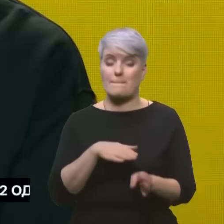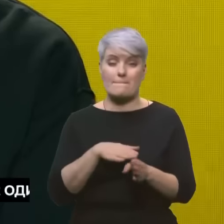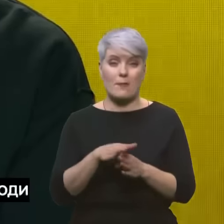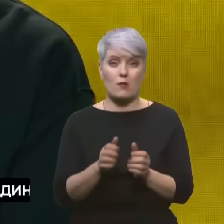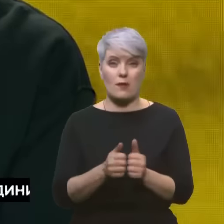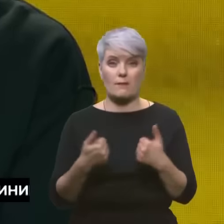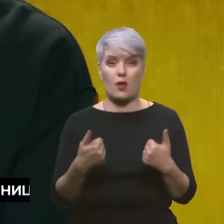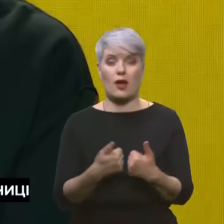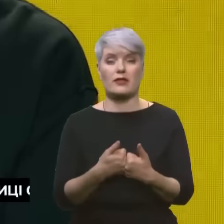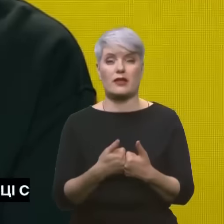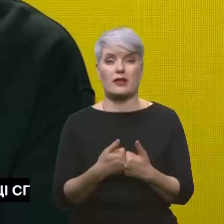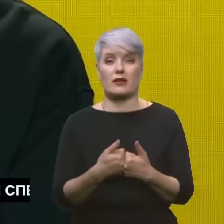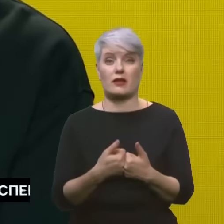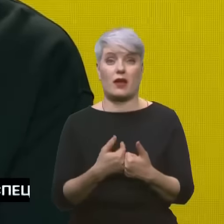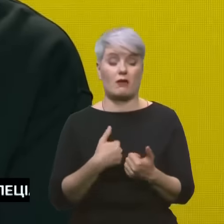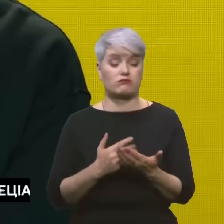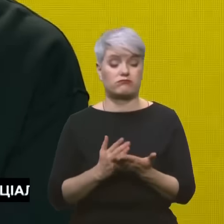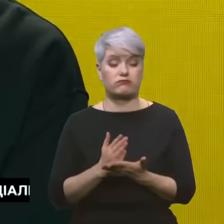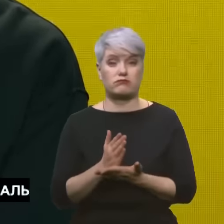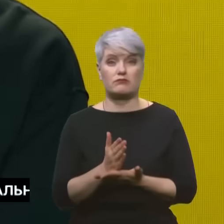блокаді. Ми вийшли.